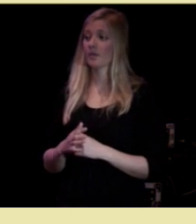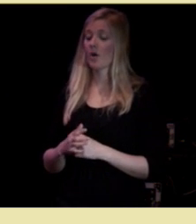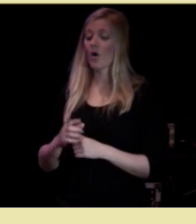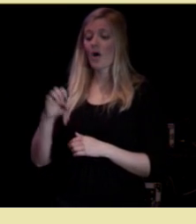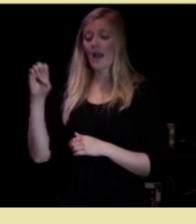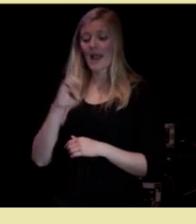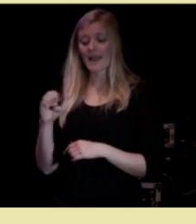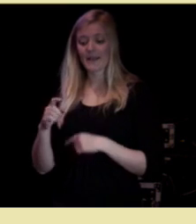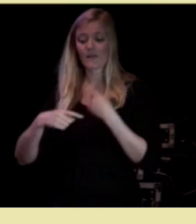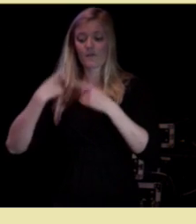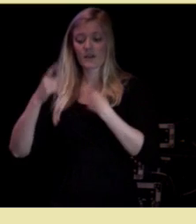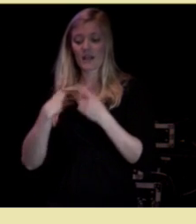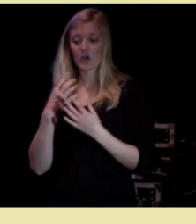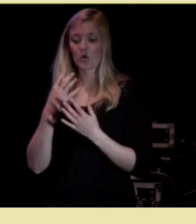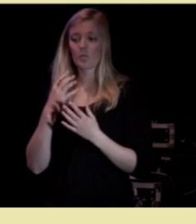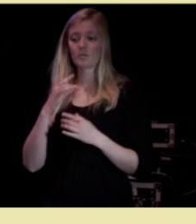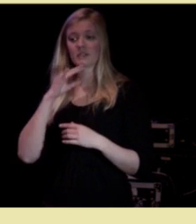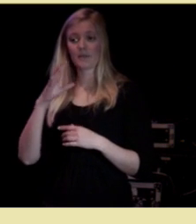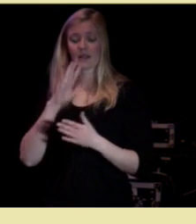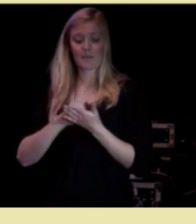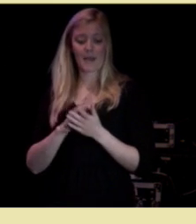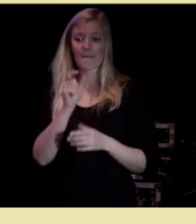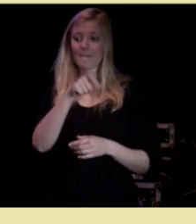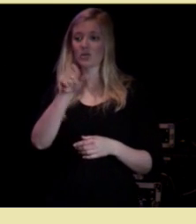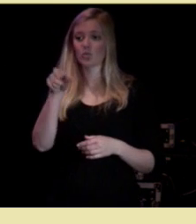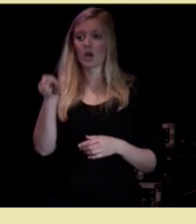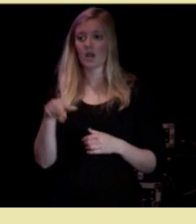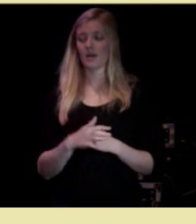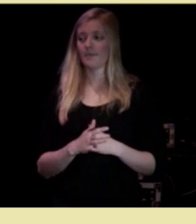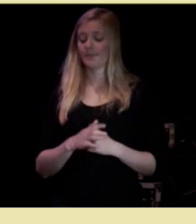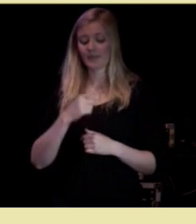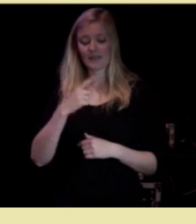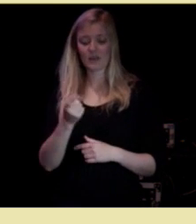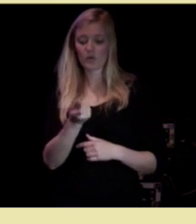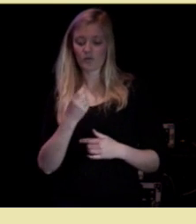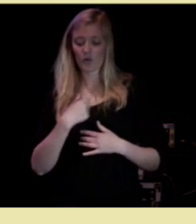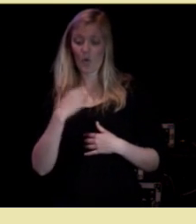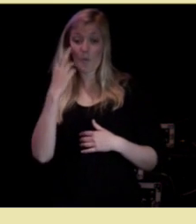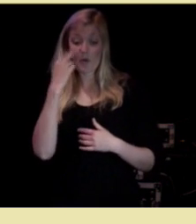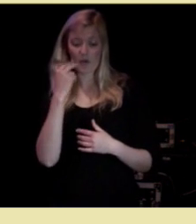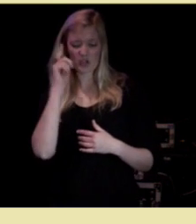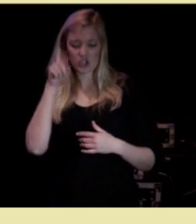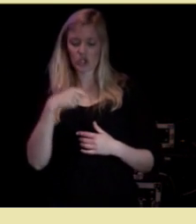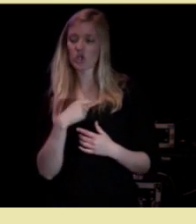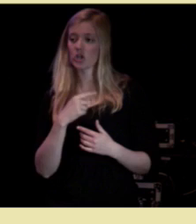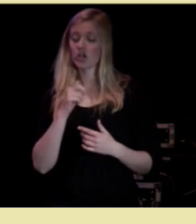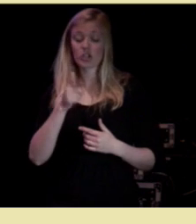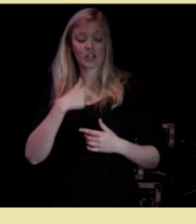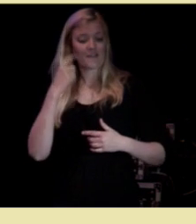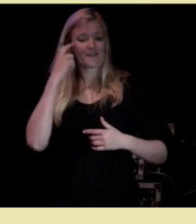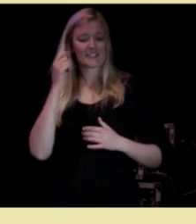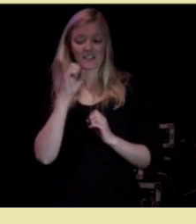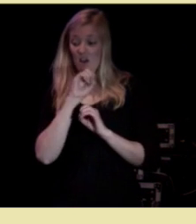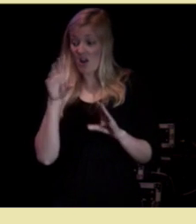om samtalene med personalet. De utfordret ham til å prøve fordi de visste han ville klare